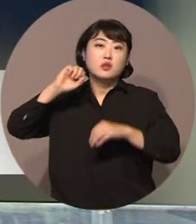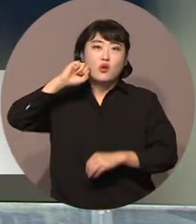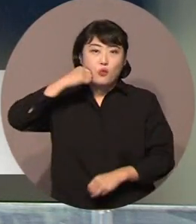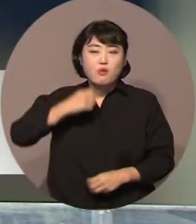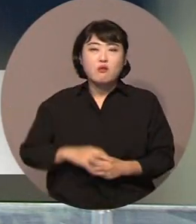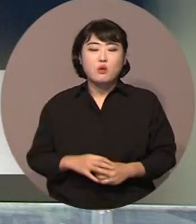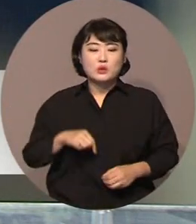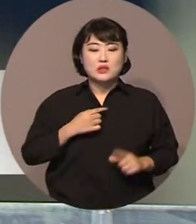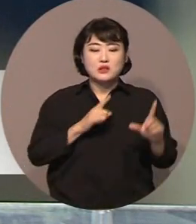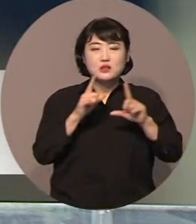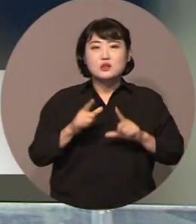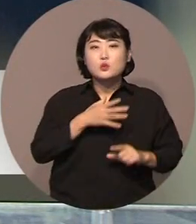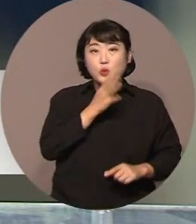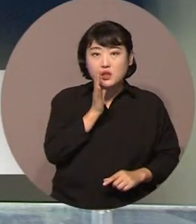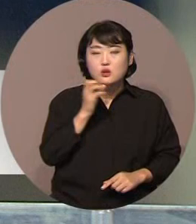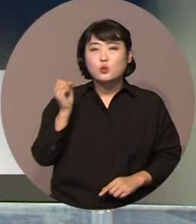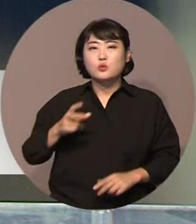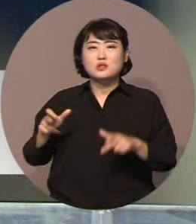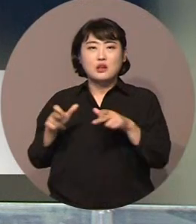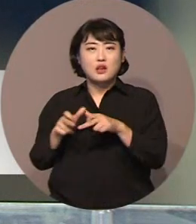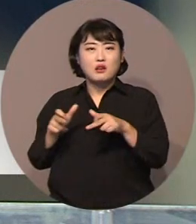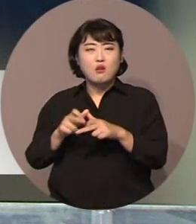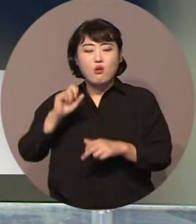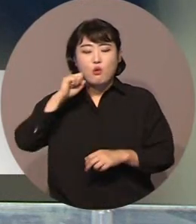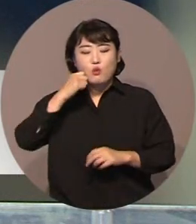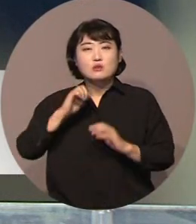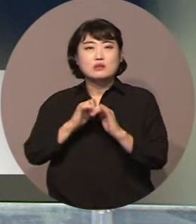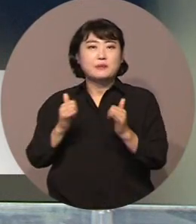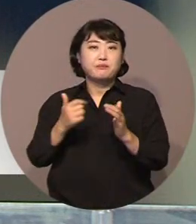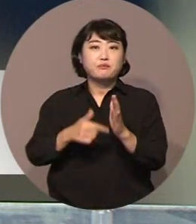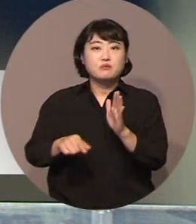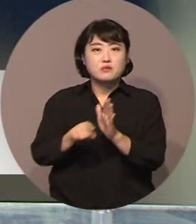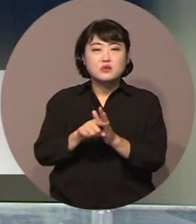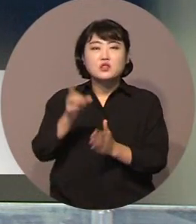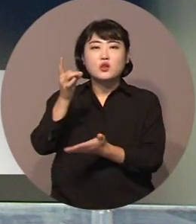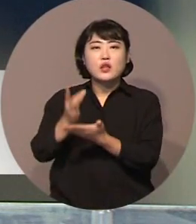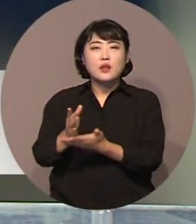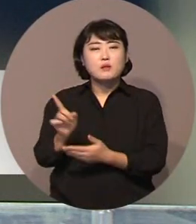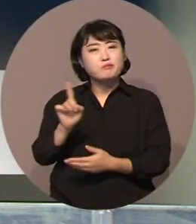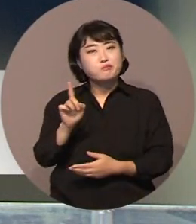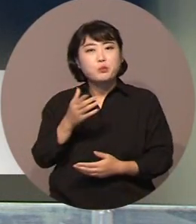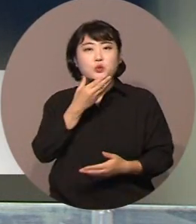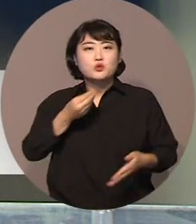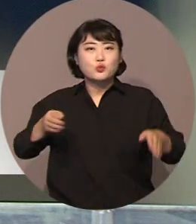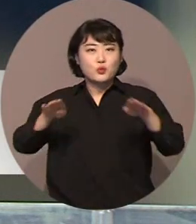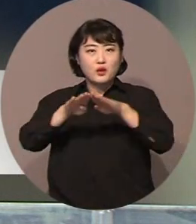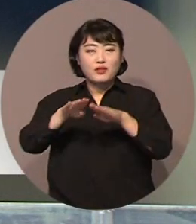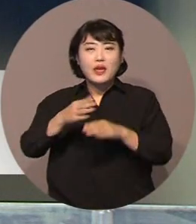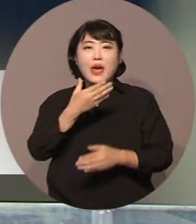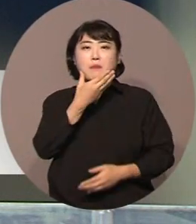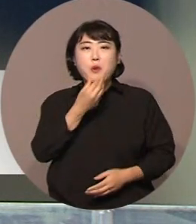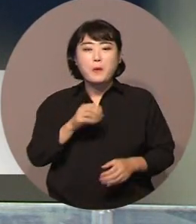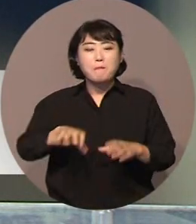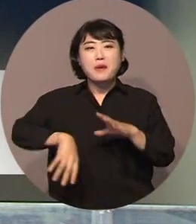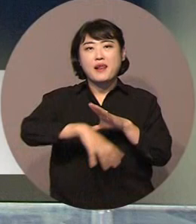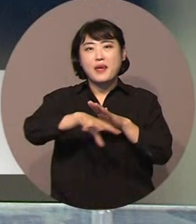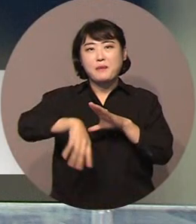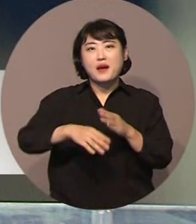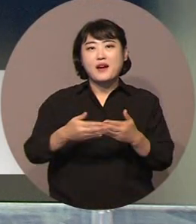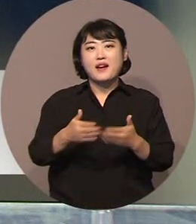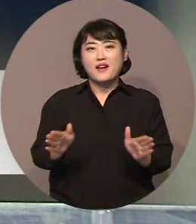사는 노인이나 장애인 등 이런 어려움을 겪는 이웃들을 위해 천안의 한 복지관에 행복 빨래방이 문을